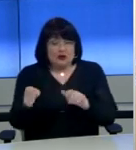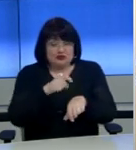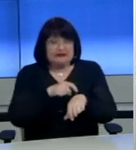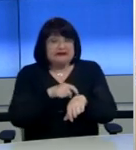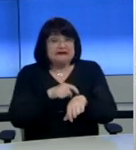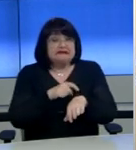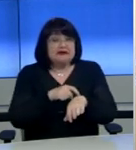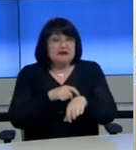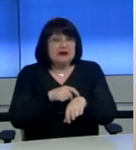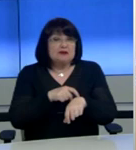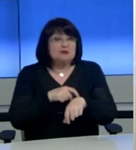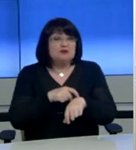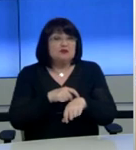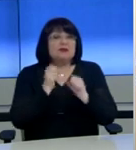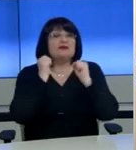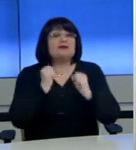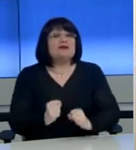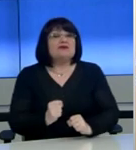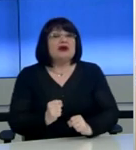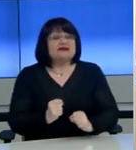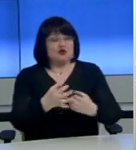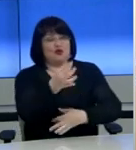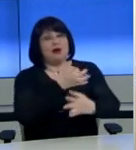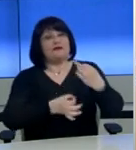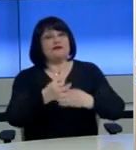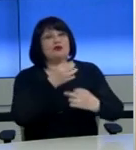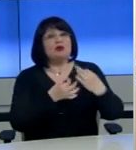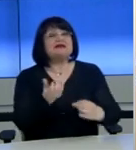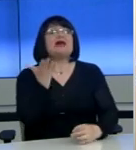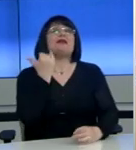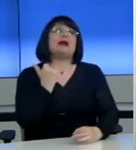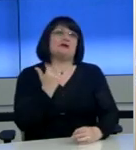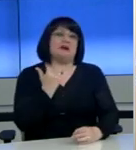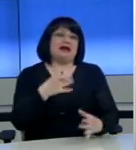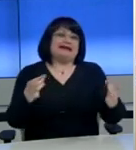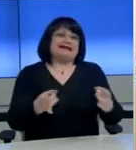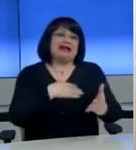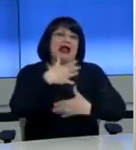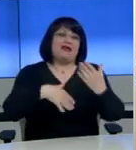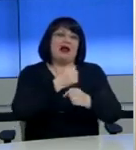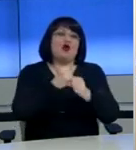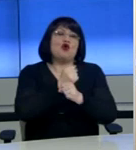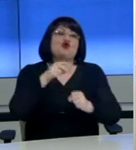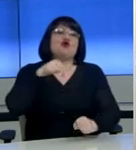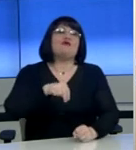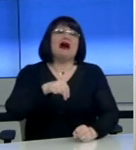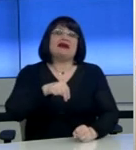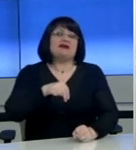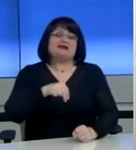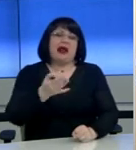η χρεοκοπία του βασικού σας αφηγήματος ότι η Νοβάρτης δεν ήταν σκάνδαλο, αλλά ήταν μια σκευωρία.